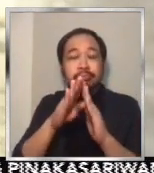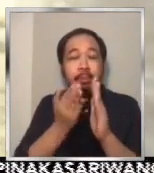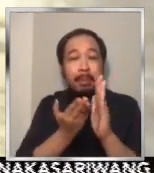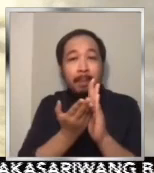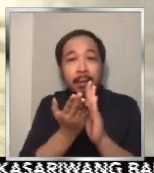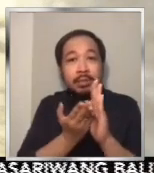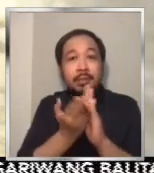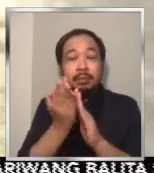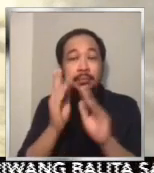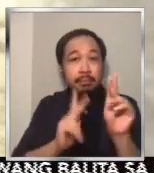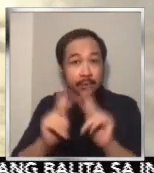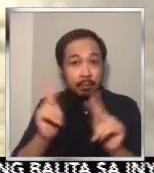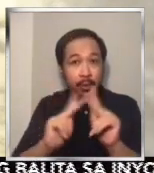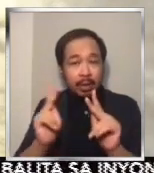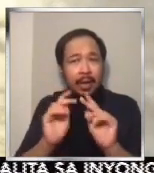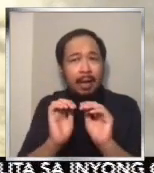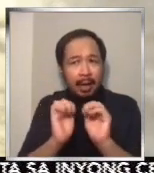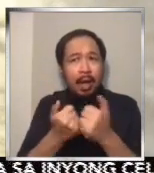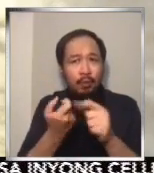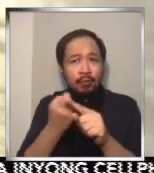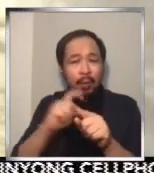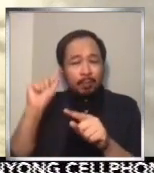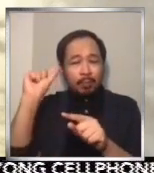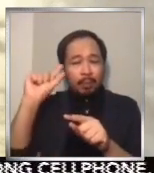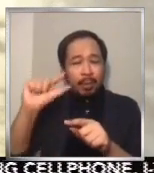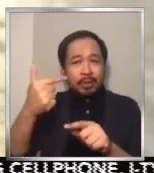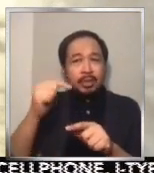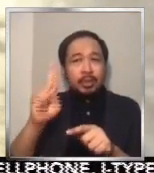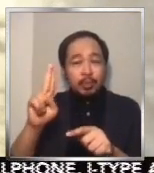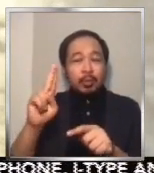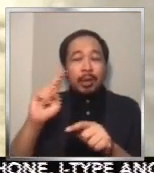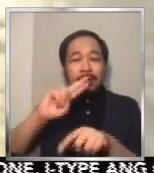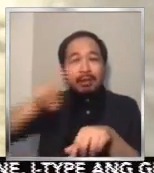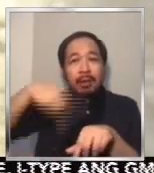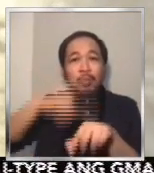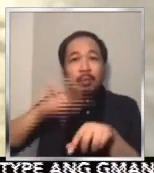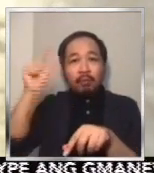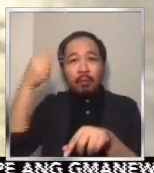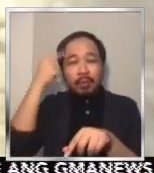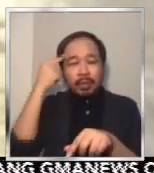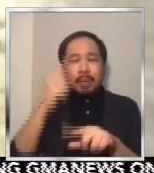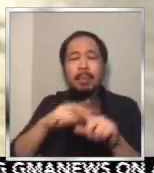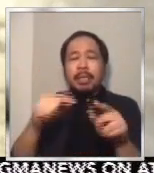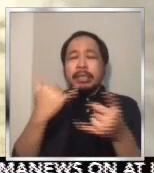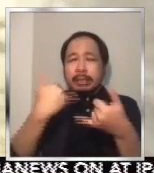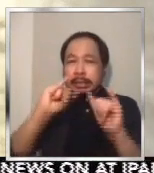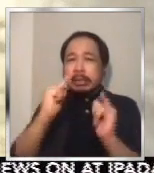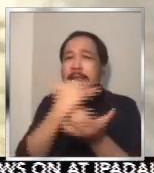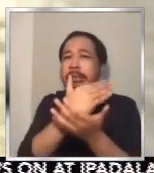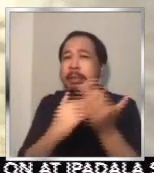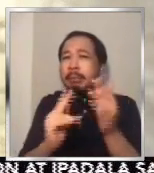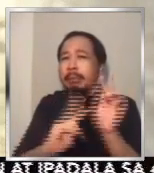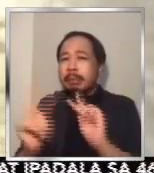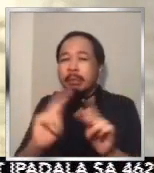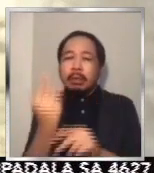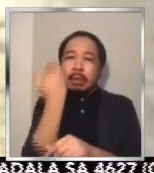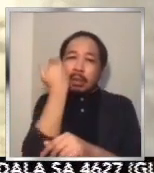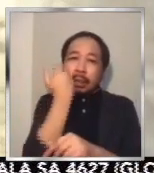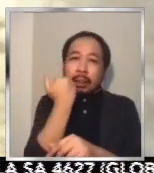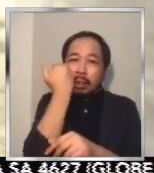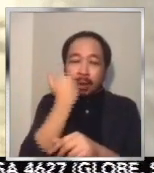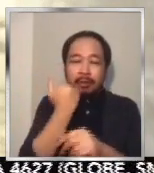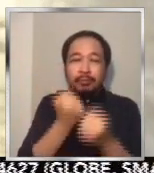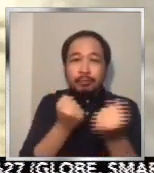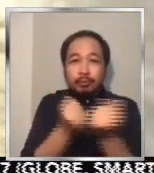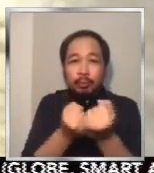sa national at local government, meron at meron pa ring tila salat sa tulong na nakukuha sa gitna ng pandemya. Ang Pasig government naman